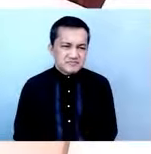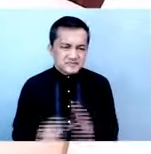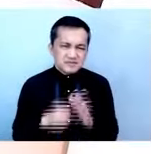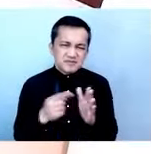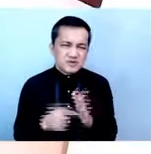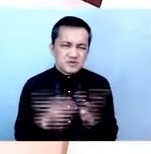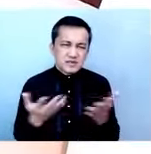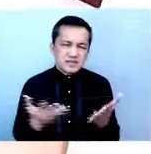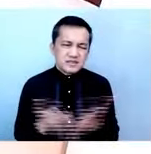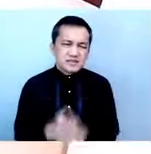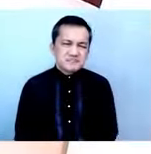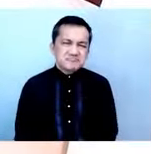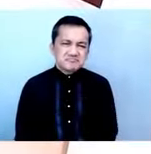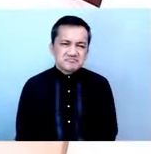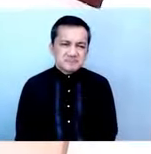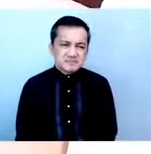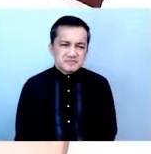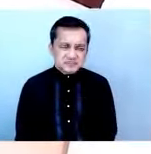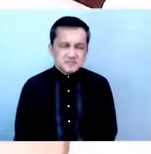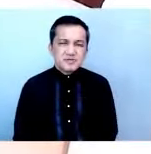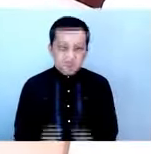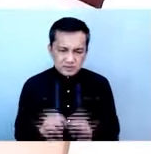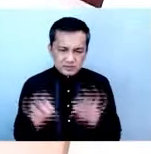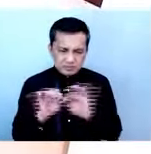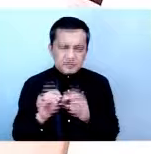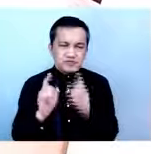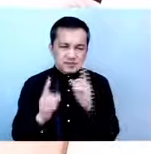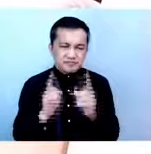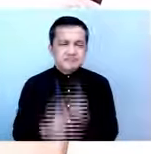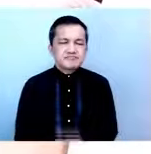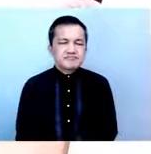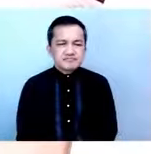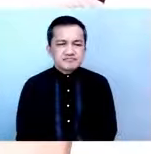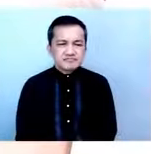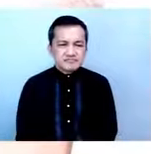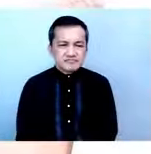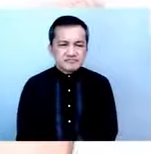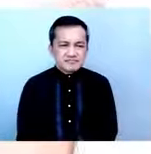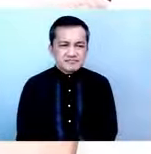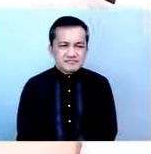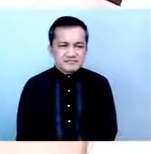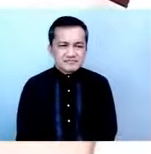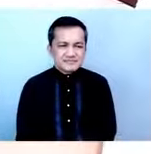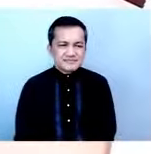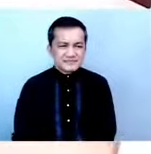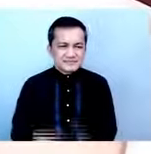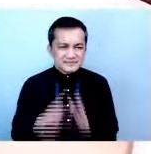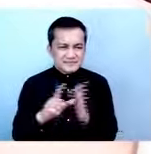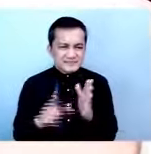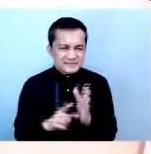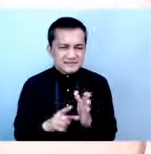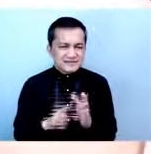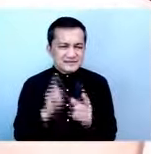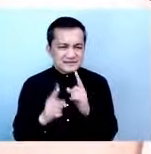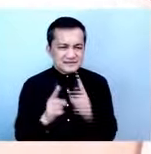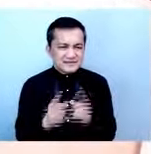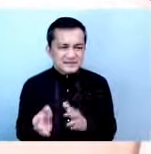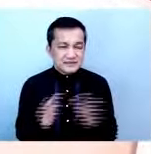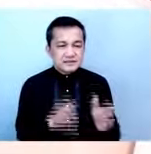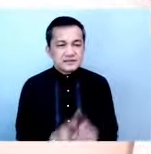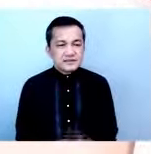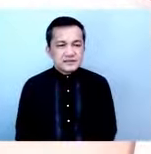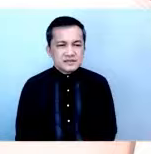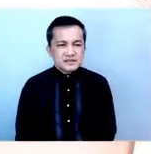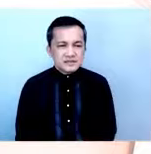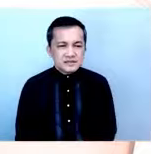diba? Nawala na. So mag-usap kayo, kayo. Alright! Legal naman yung mag-usap, diba? Kaya, legal. Ito pa, pag-uusapan natin,